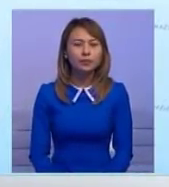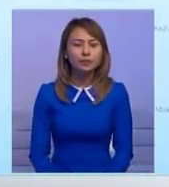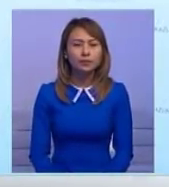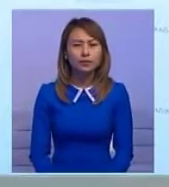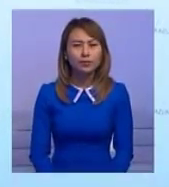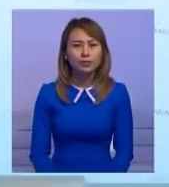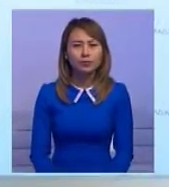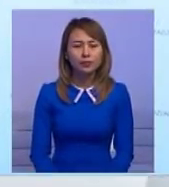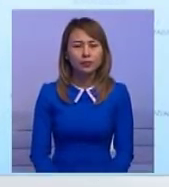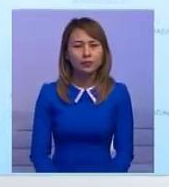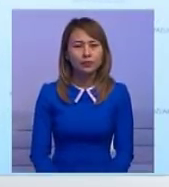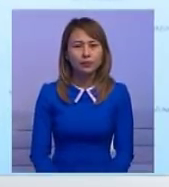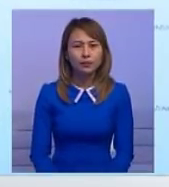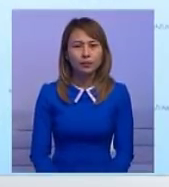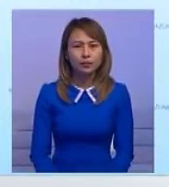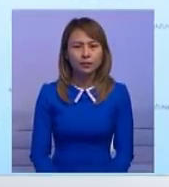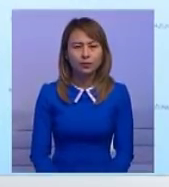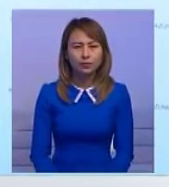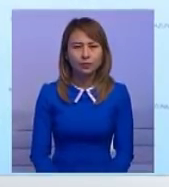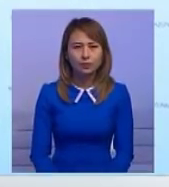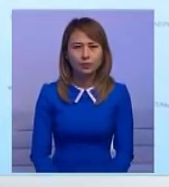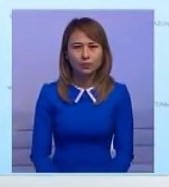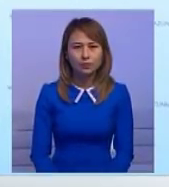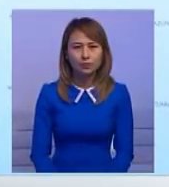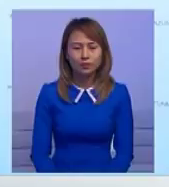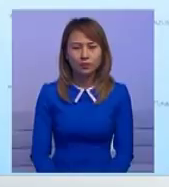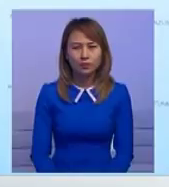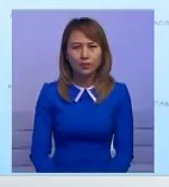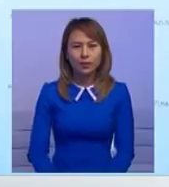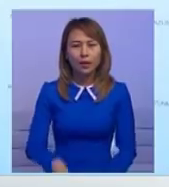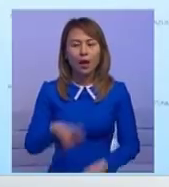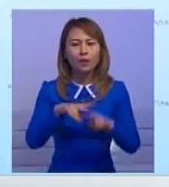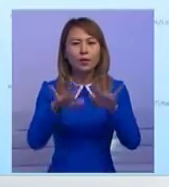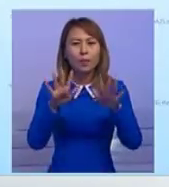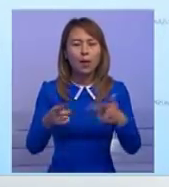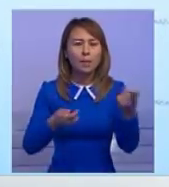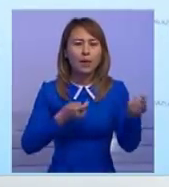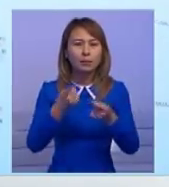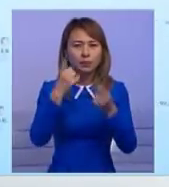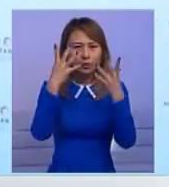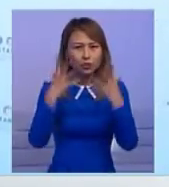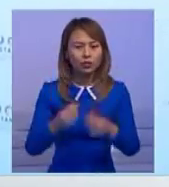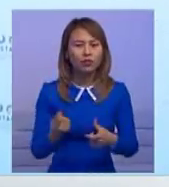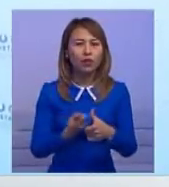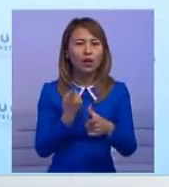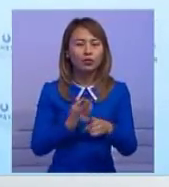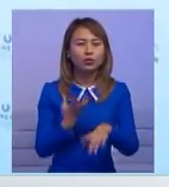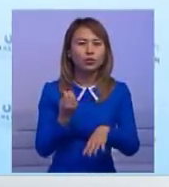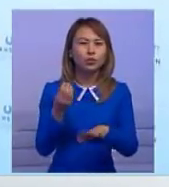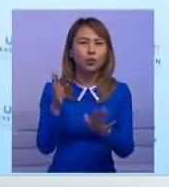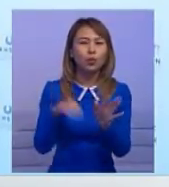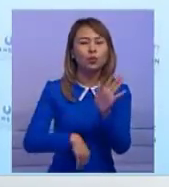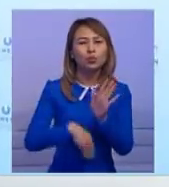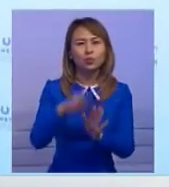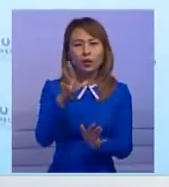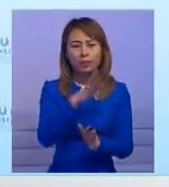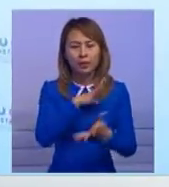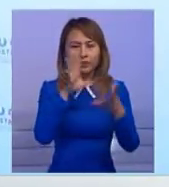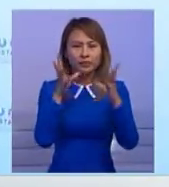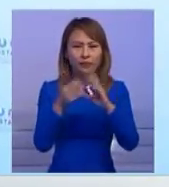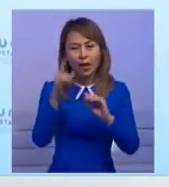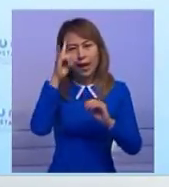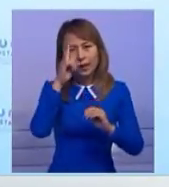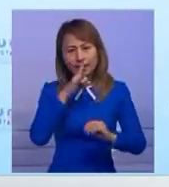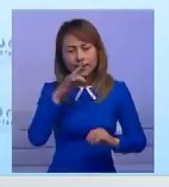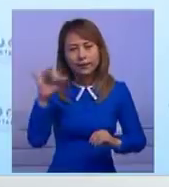We came to thank Kazakhstan for everything they are doing. Астана процесінің бірінші күнінен бастап жағдай айтарлықтай жақсарды. Шын жүректен